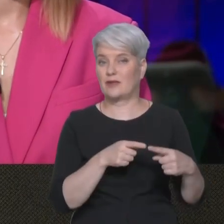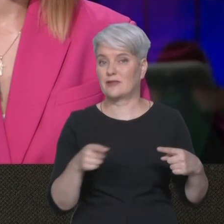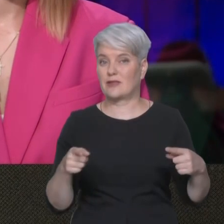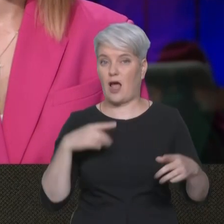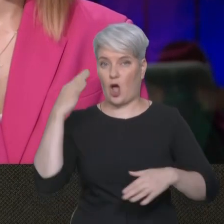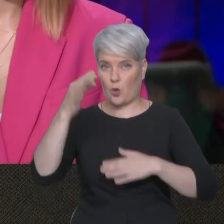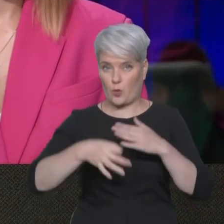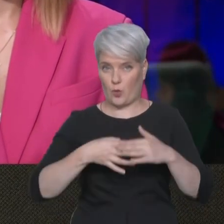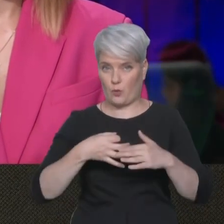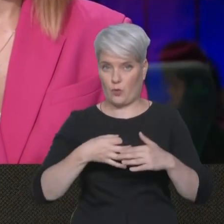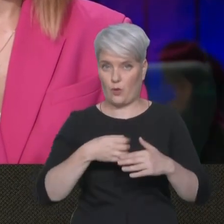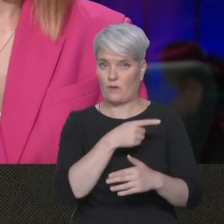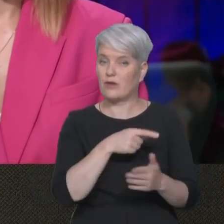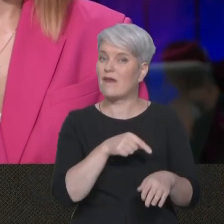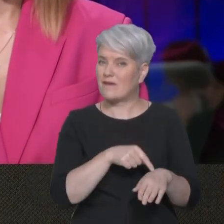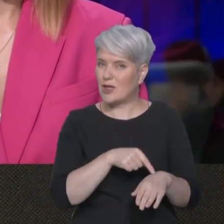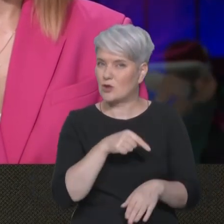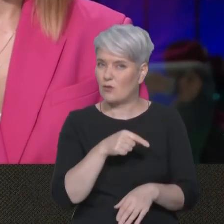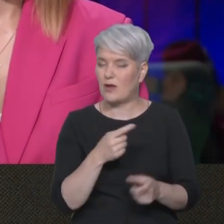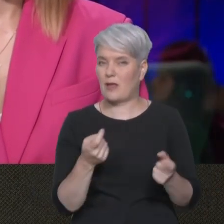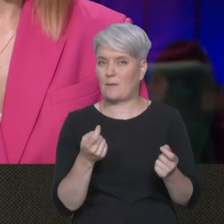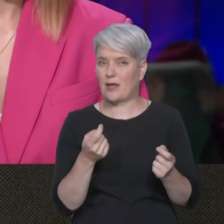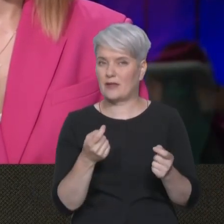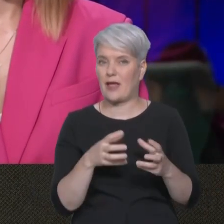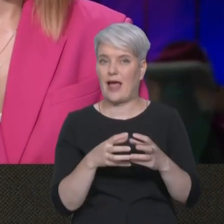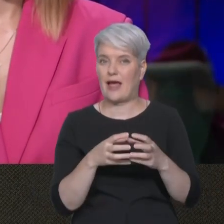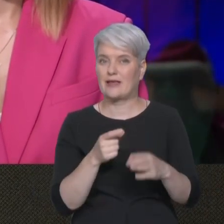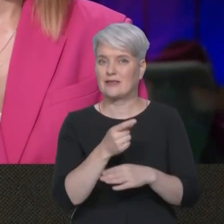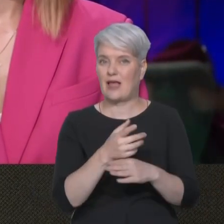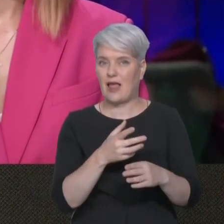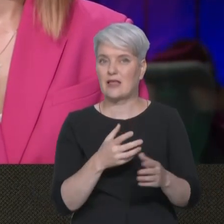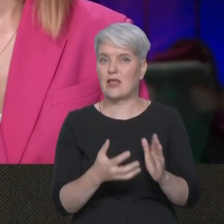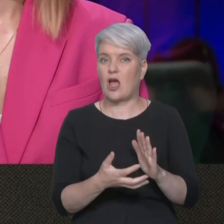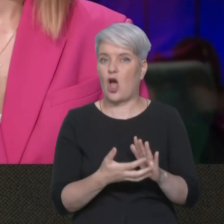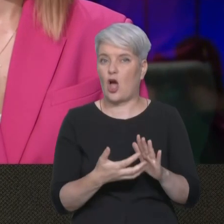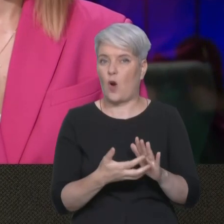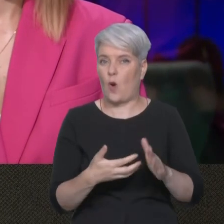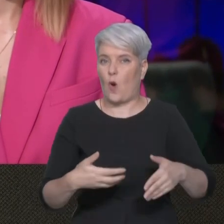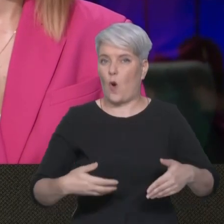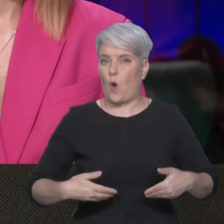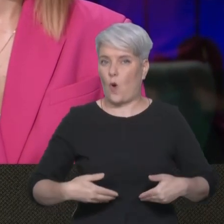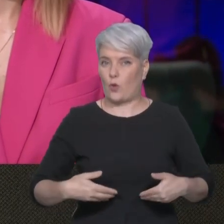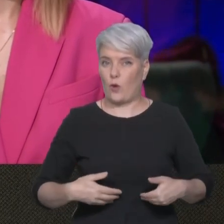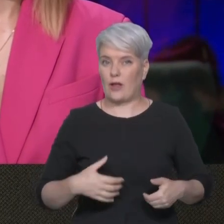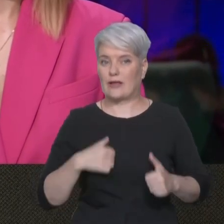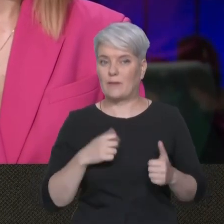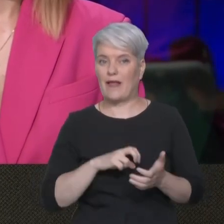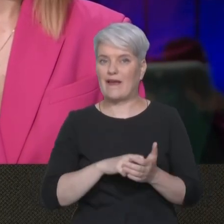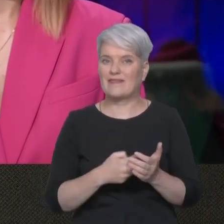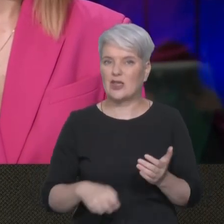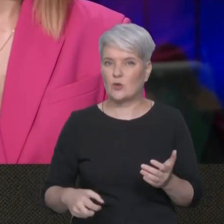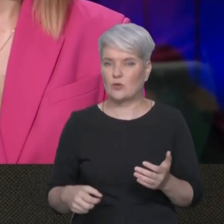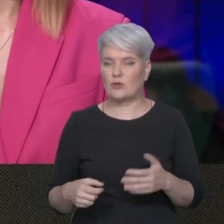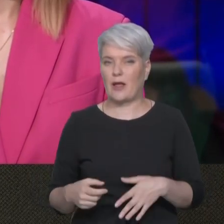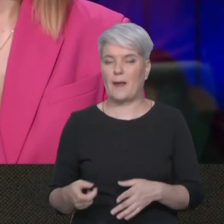вони відчувають певний снарядний голод, але намагаються викручуватися, так би мовити, з цієї ситуації, перетягувати